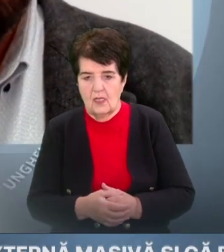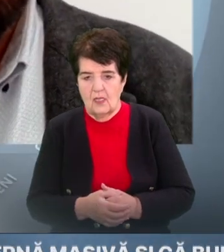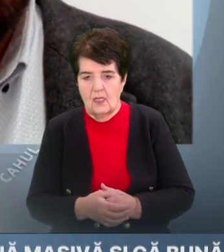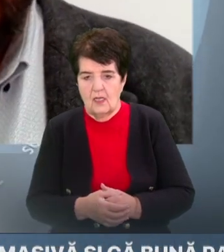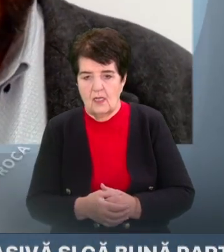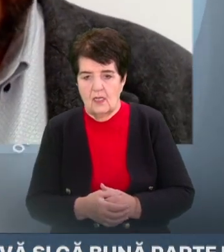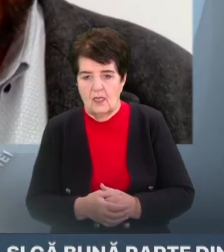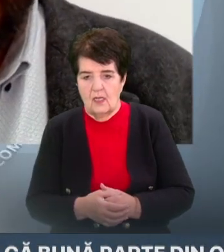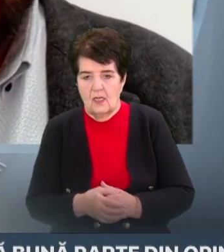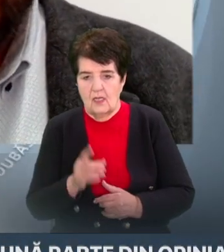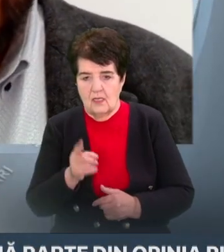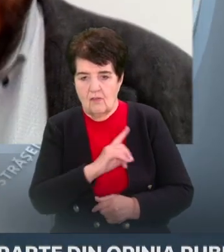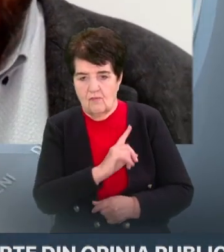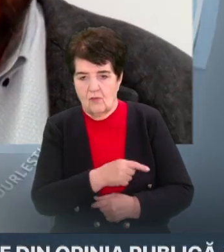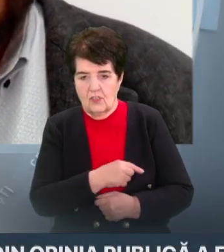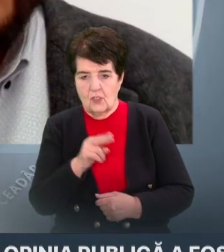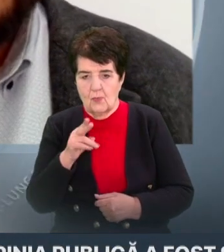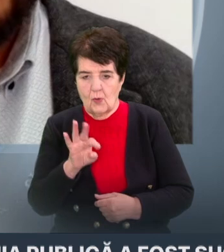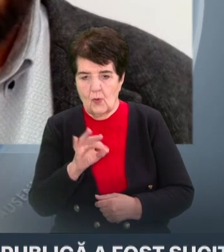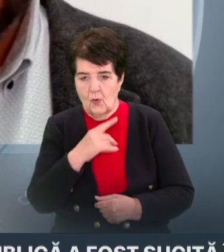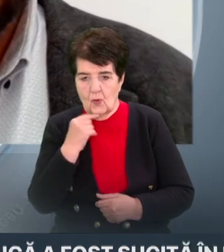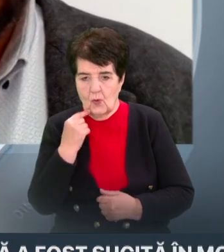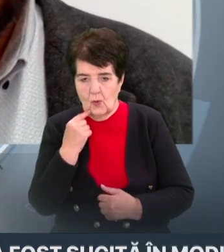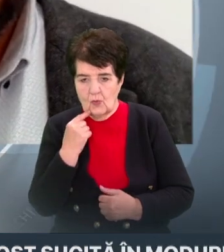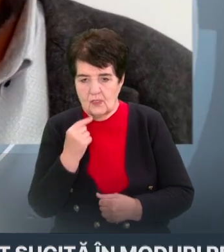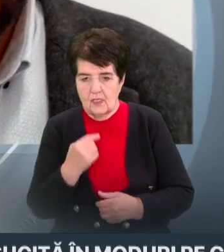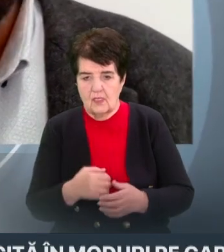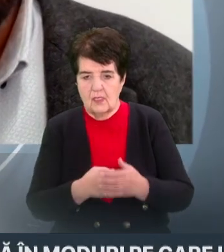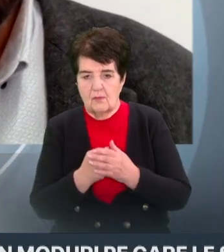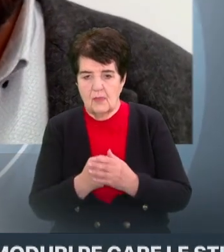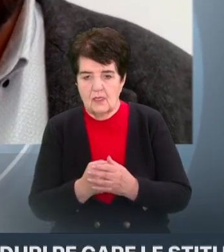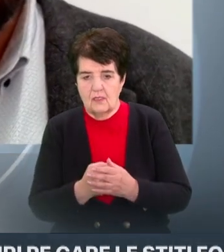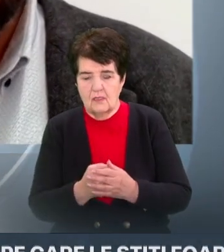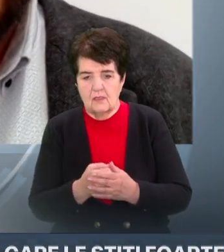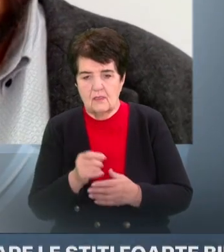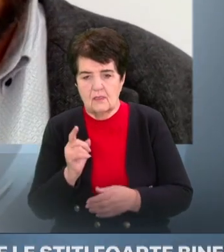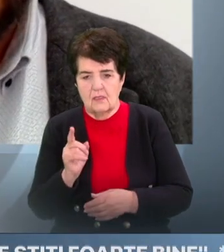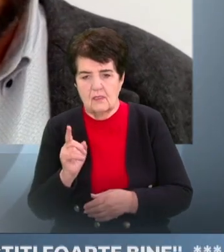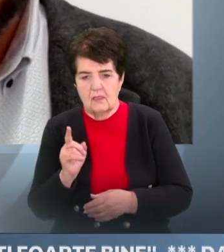brațele forțelor proruse, creând, după cum spuneam, bazele Șoristanului. Deci